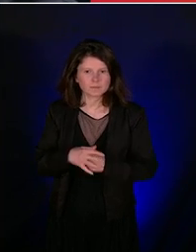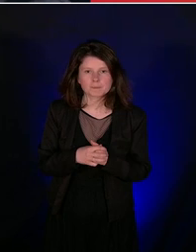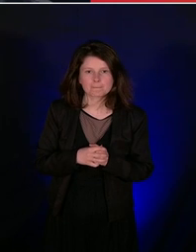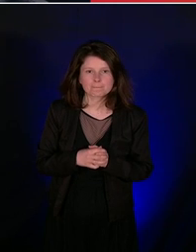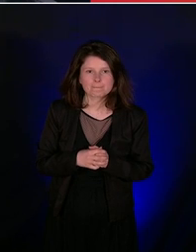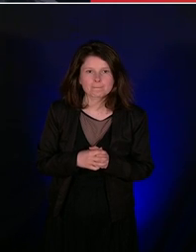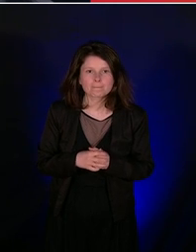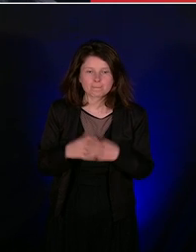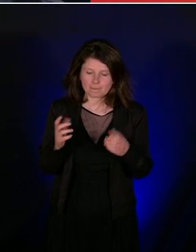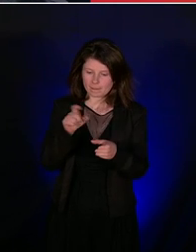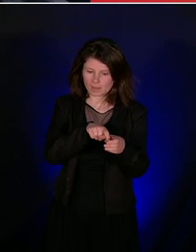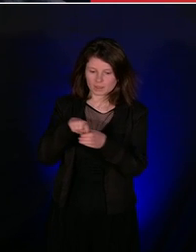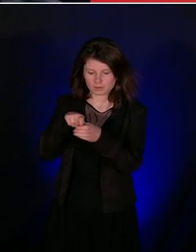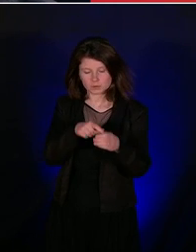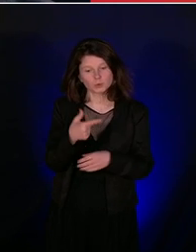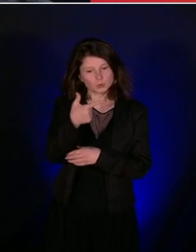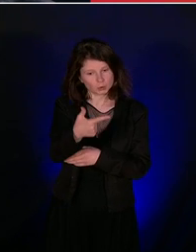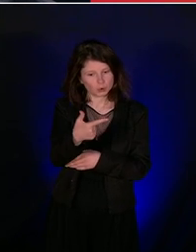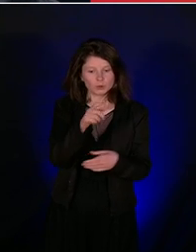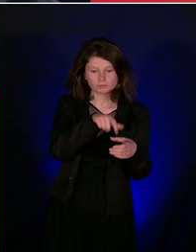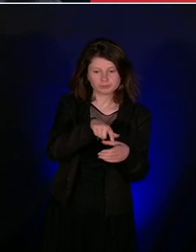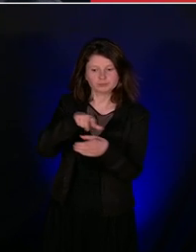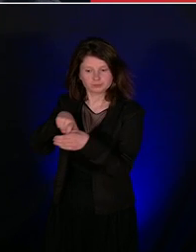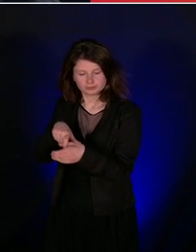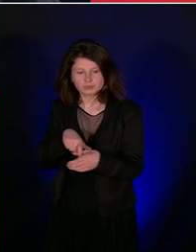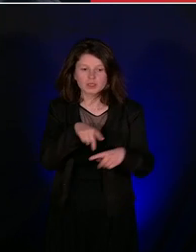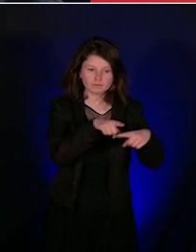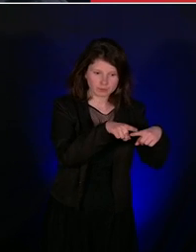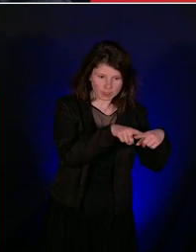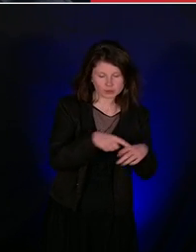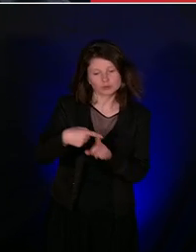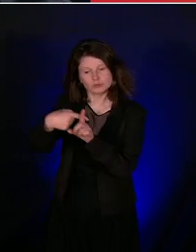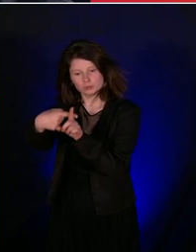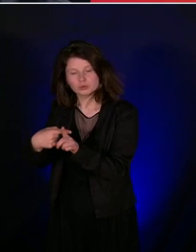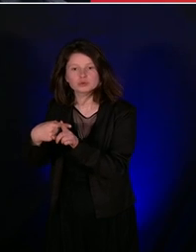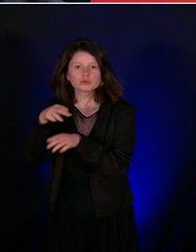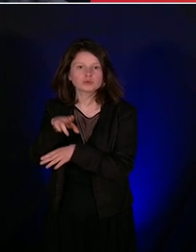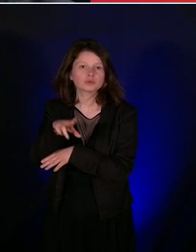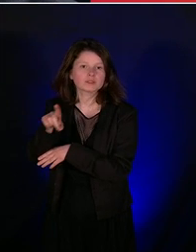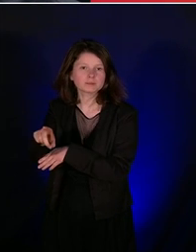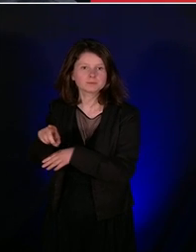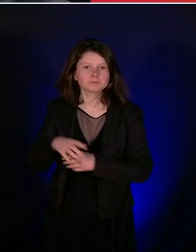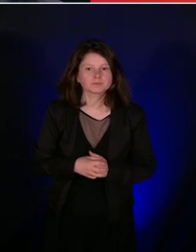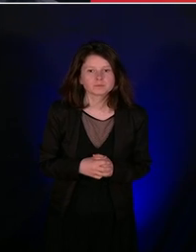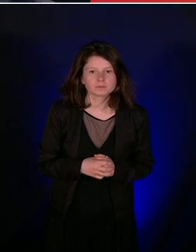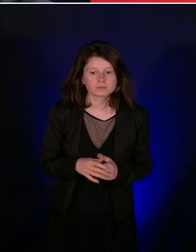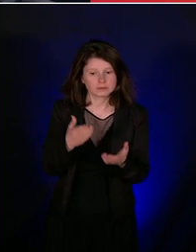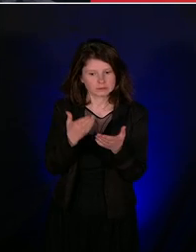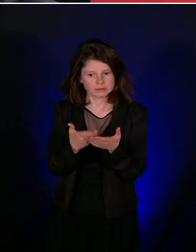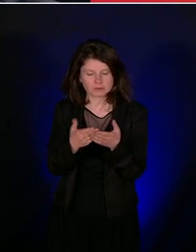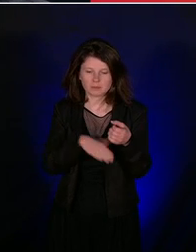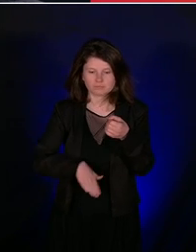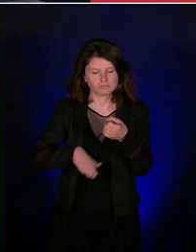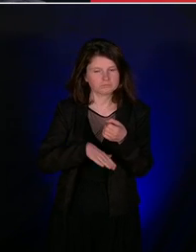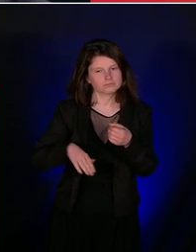a la double appartenance une fédération et une union départementale et c'est bien cela qui constitue la Confédération